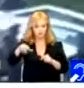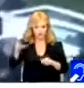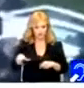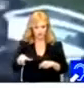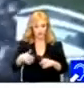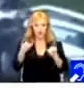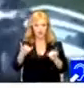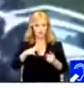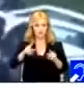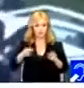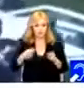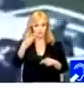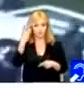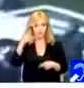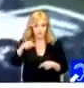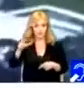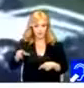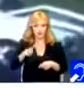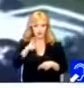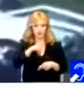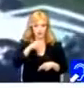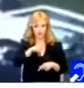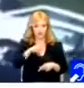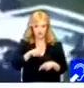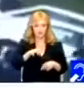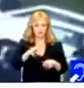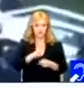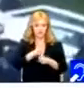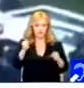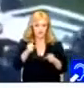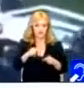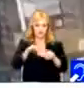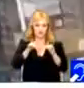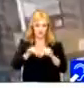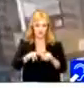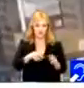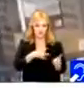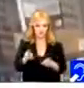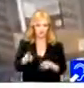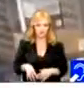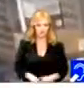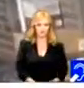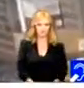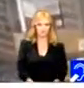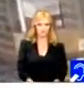deja reținute de săptămâna trecută, după ce au încercat să călătorească în Orientul Mijlociu pentru a se alătura jihadiștilor.